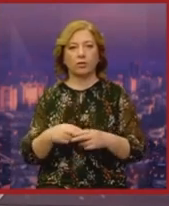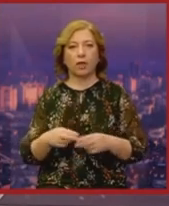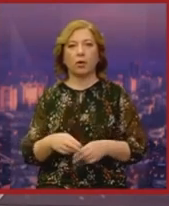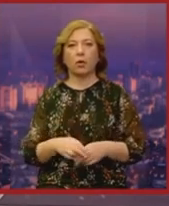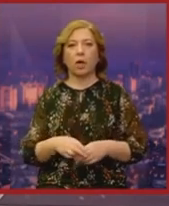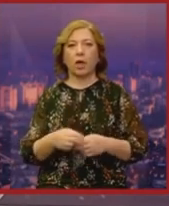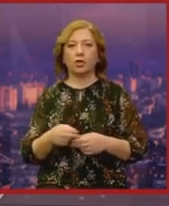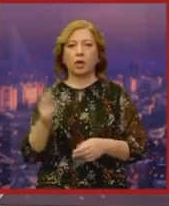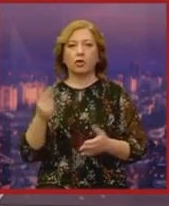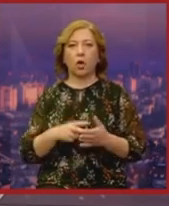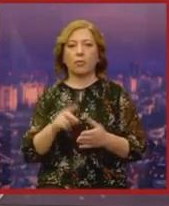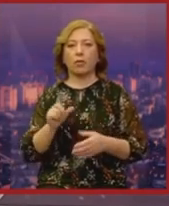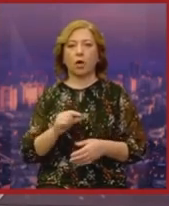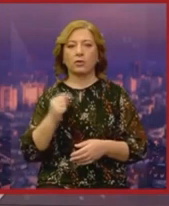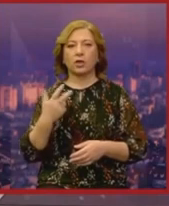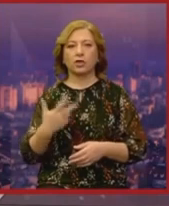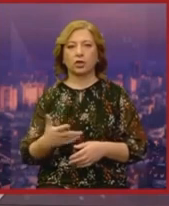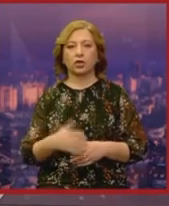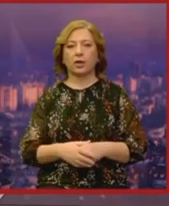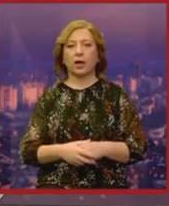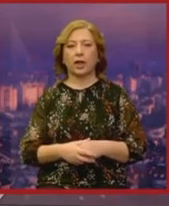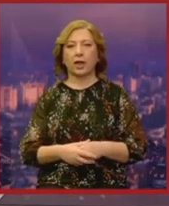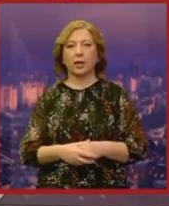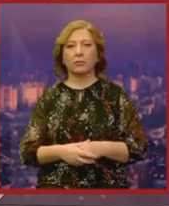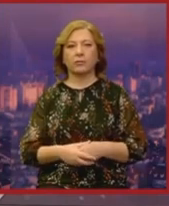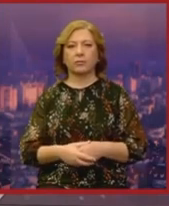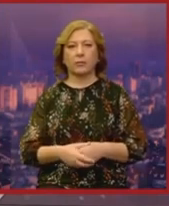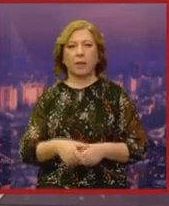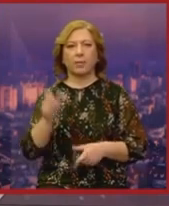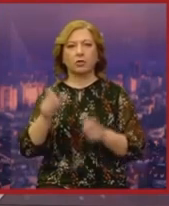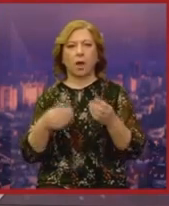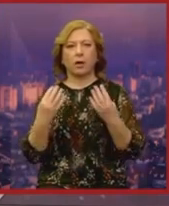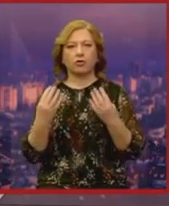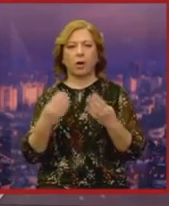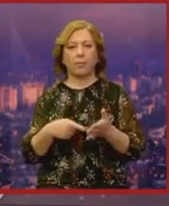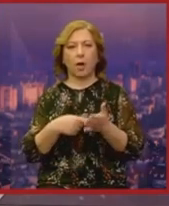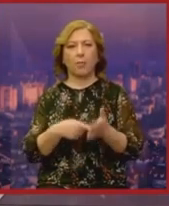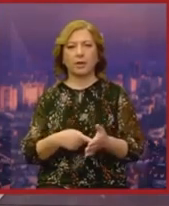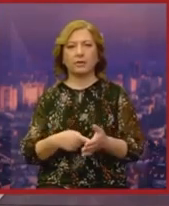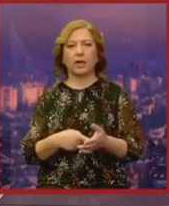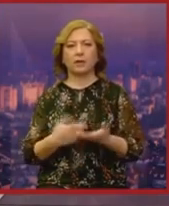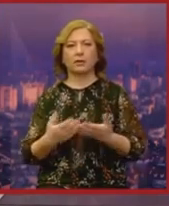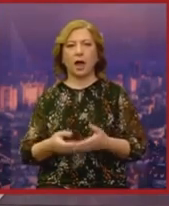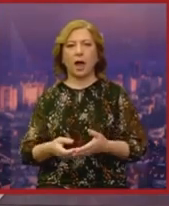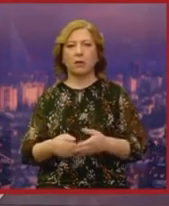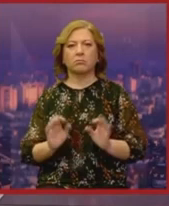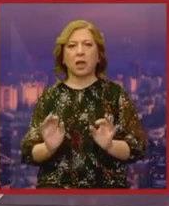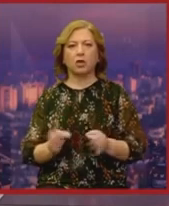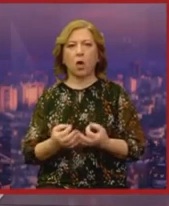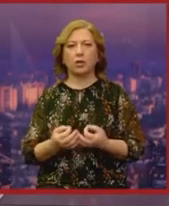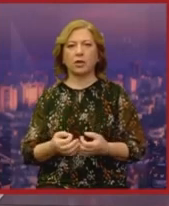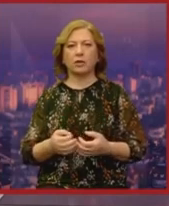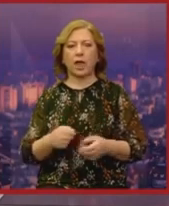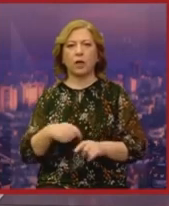Web Didactica Educațional. În cadrul conferinței, speakeri de renume mondial au prezentat strategii și practici care aparțin celor mai cunoscute